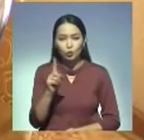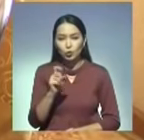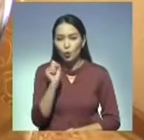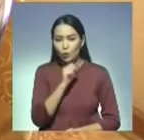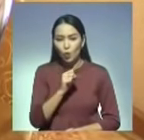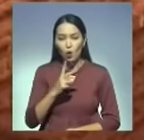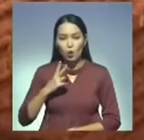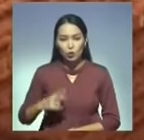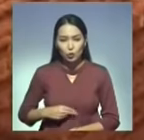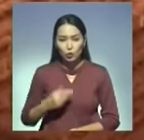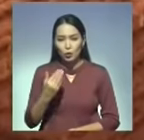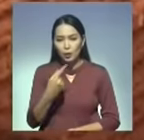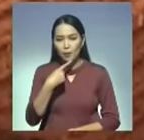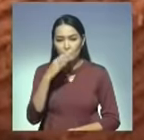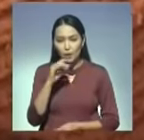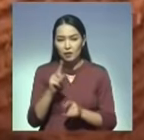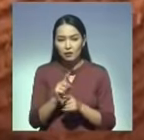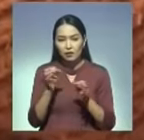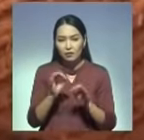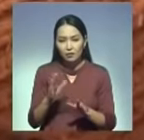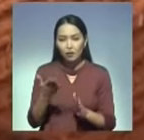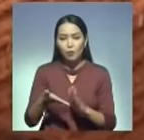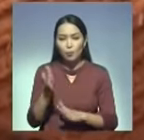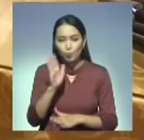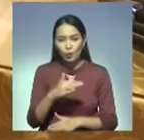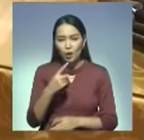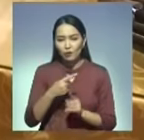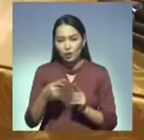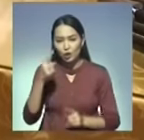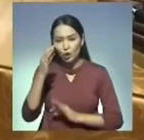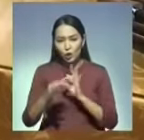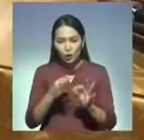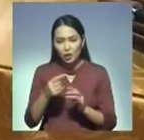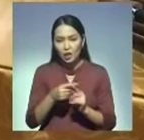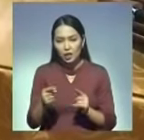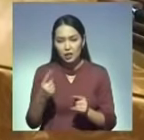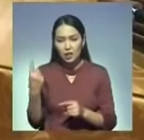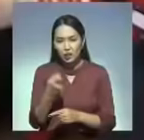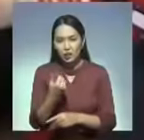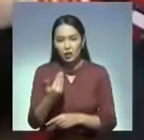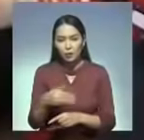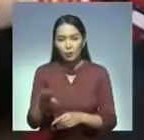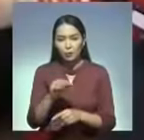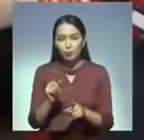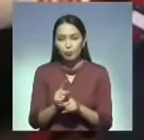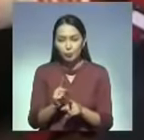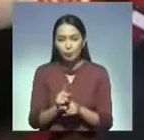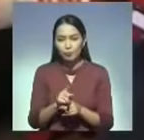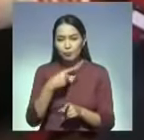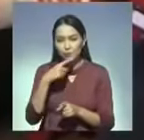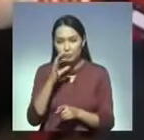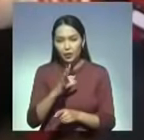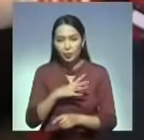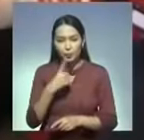дочери. Правоохранители отыскали и вернули девочку домой в течение суток. Однако через две недели ее мать вновь пришла в полицию. На этот